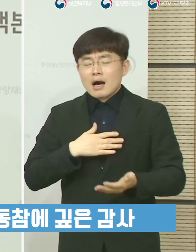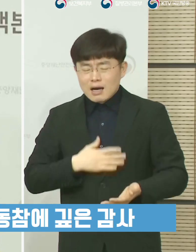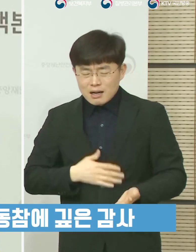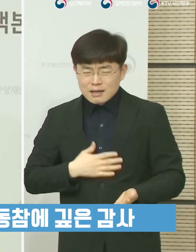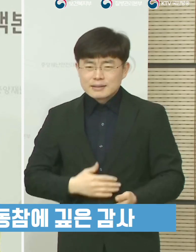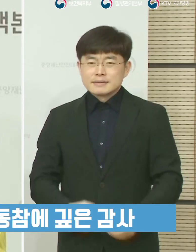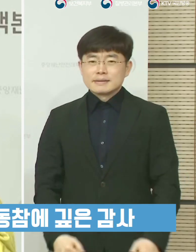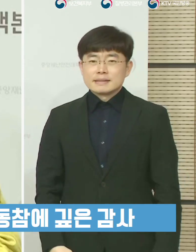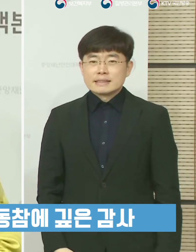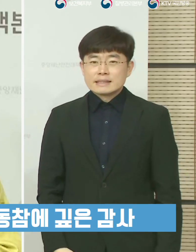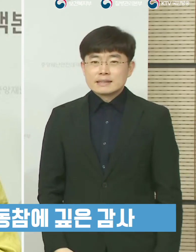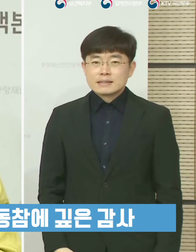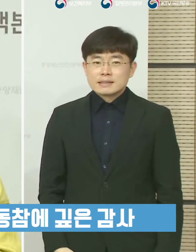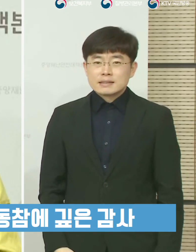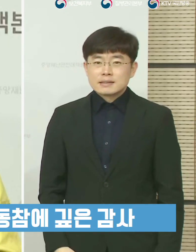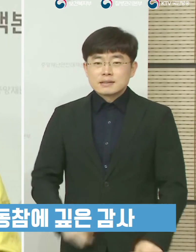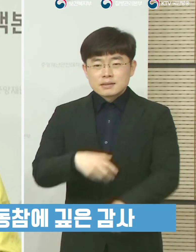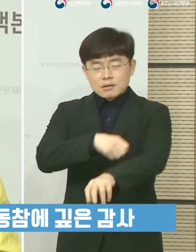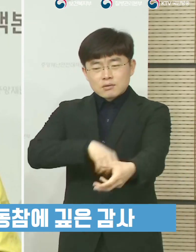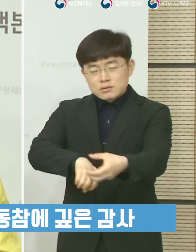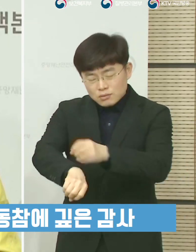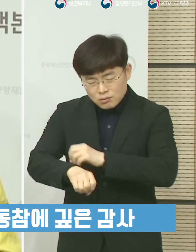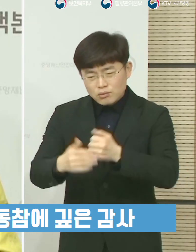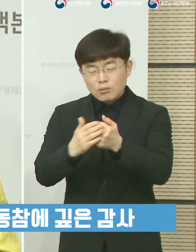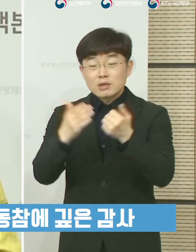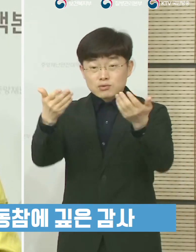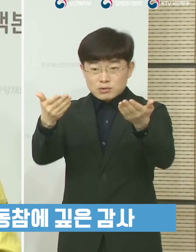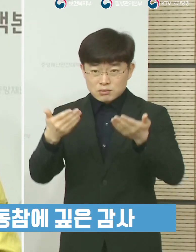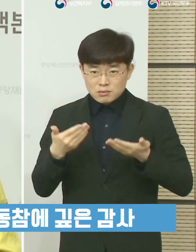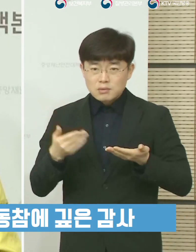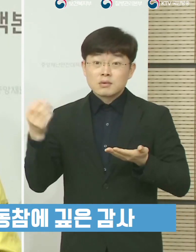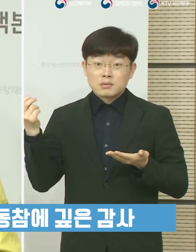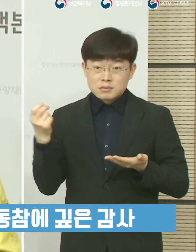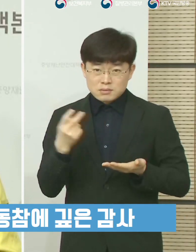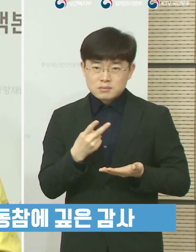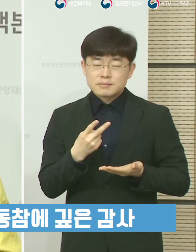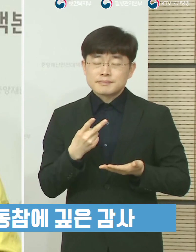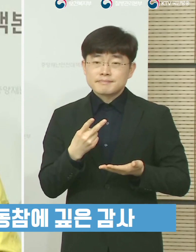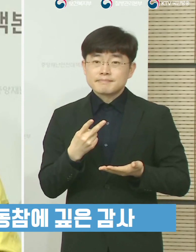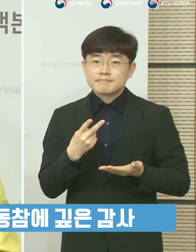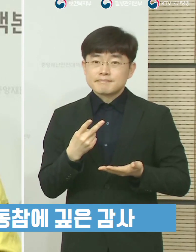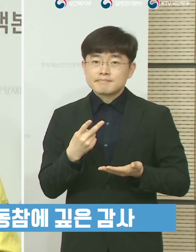불구하고 적극적으로 동참해 주시고 또